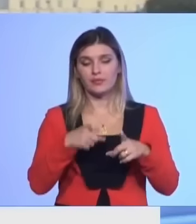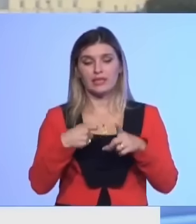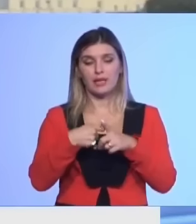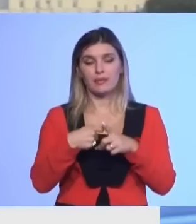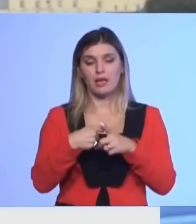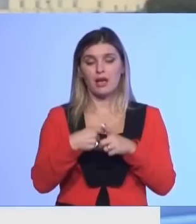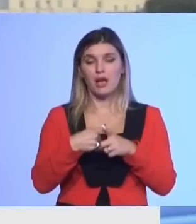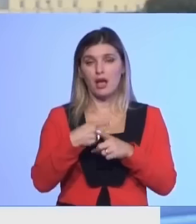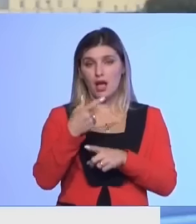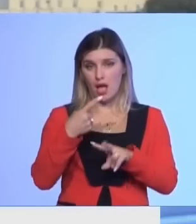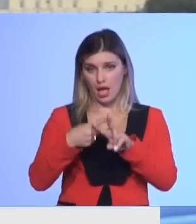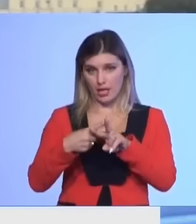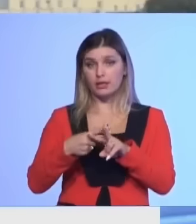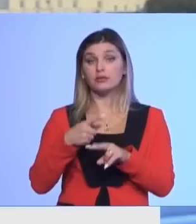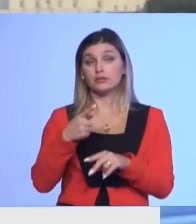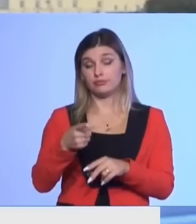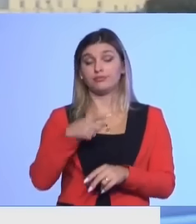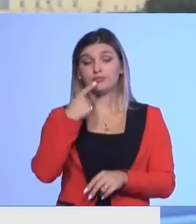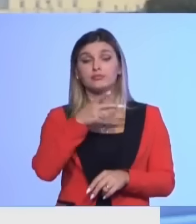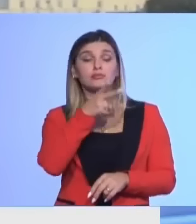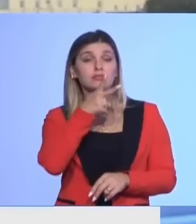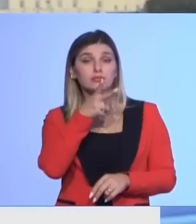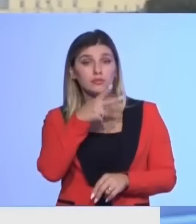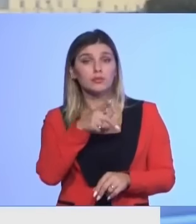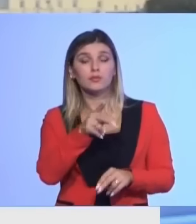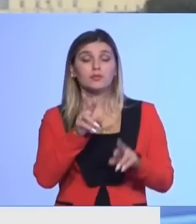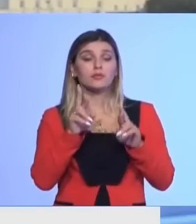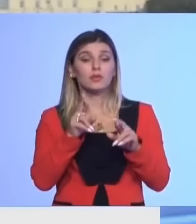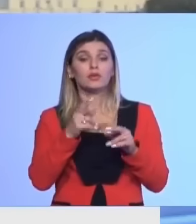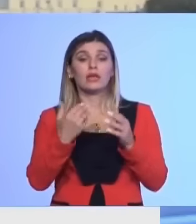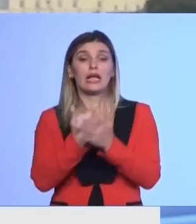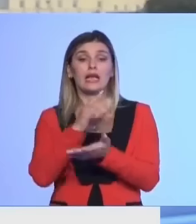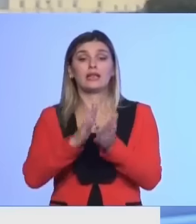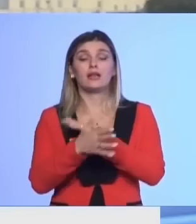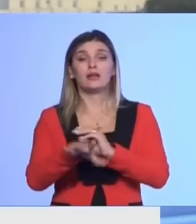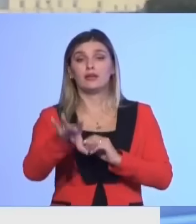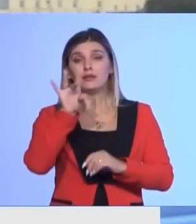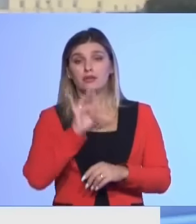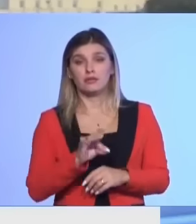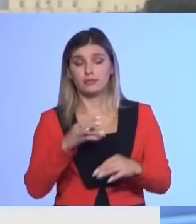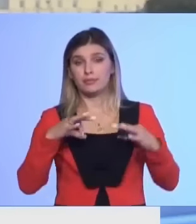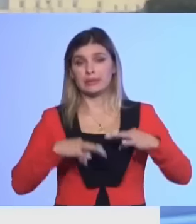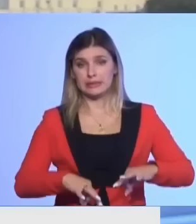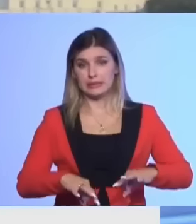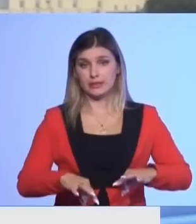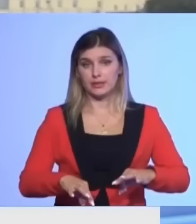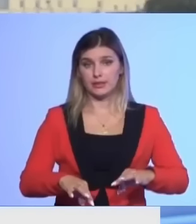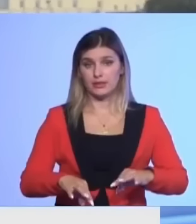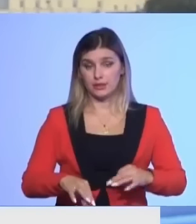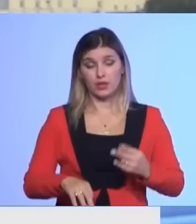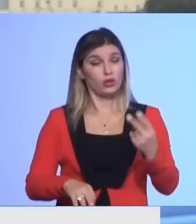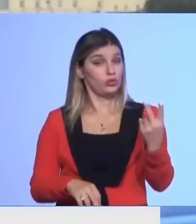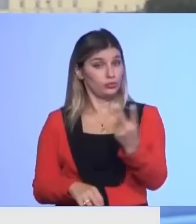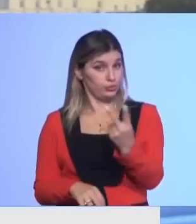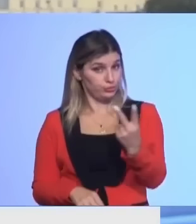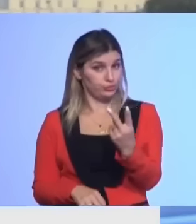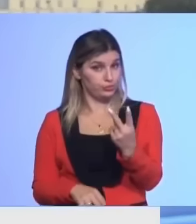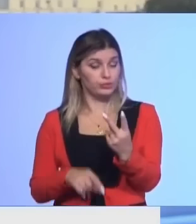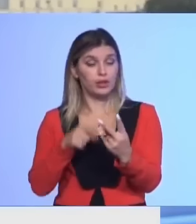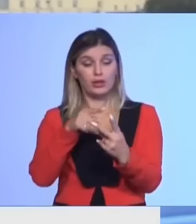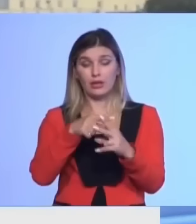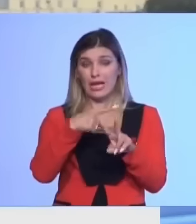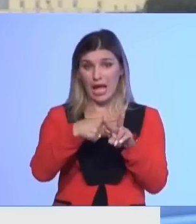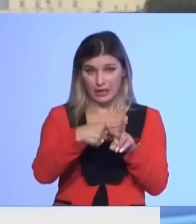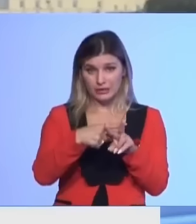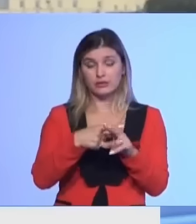Harris njoftoi sot se guvernatori i Minnesotës, Tim Walz, do të jetë kandidati demokrat për postën e nën presidentit. Dyshja demokrate, zonja Harris